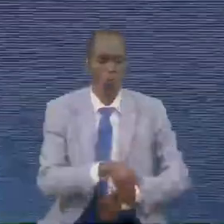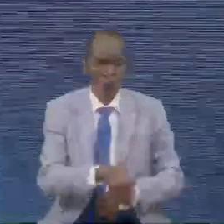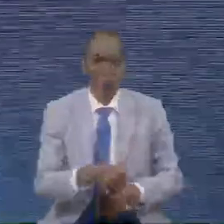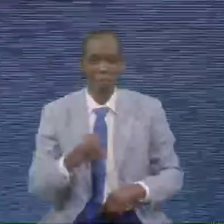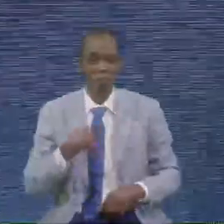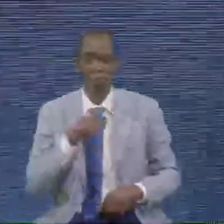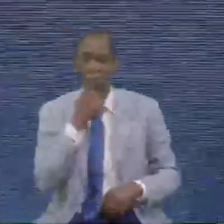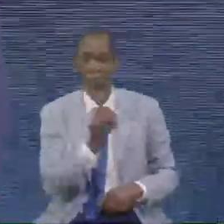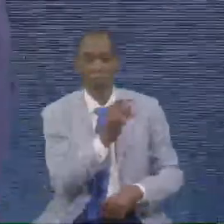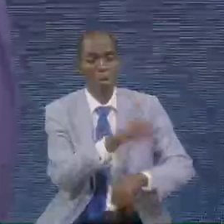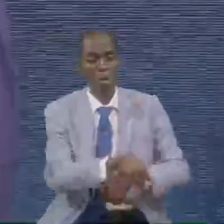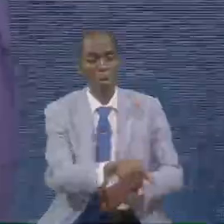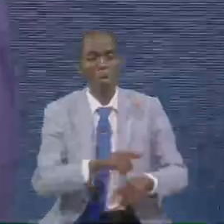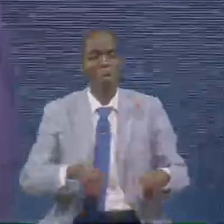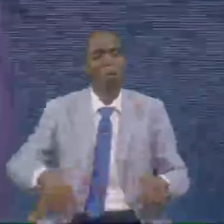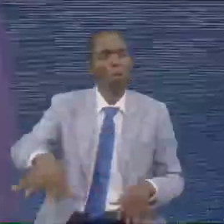Mais